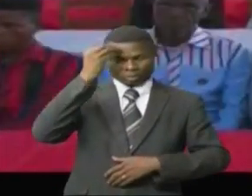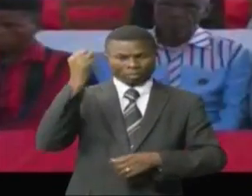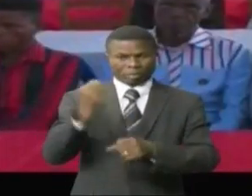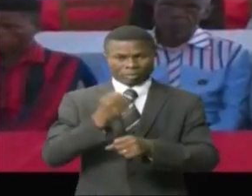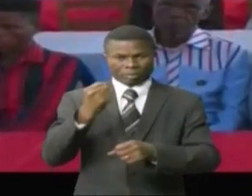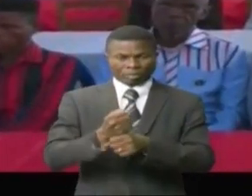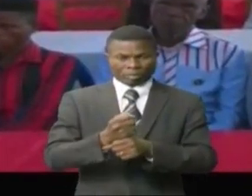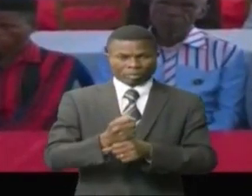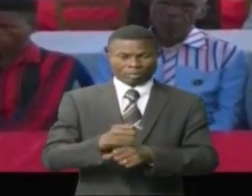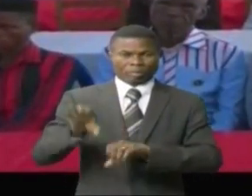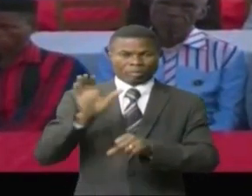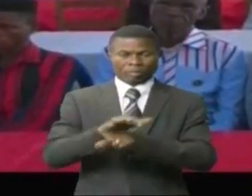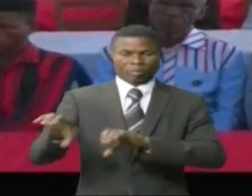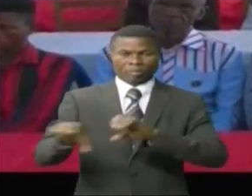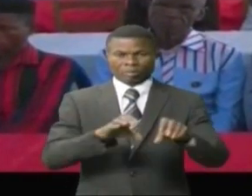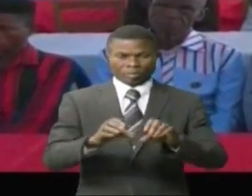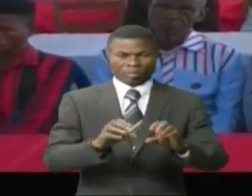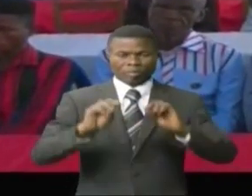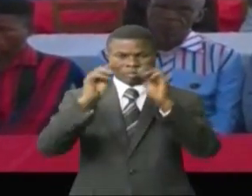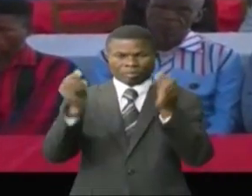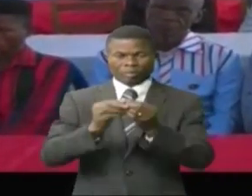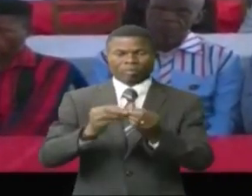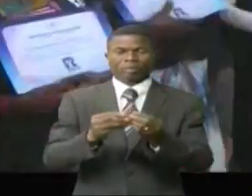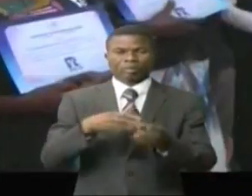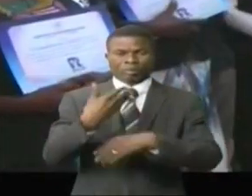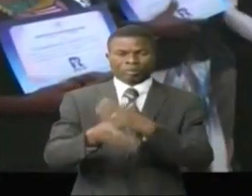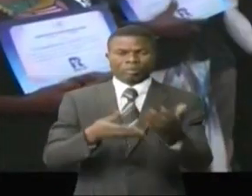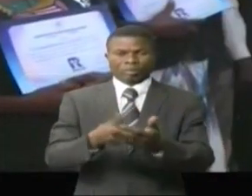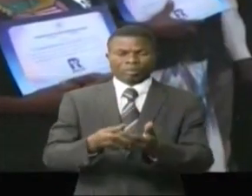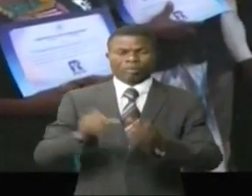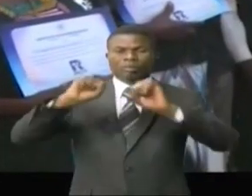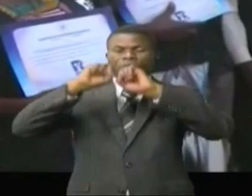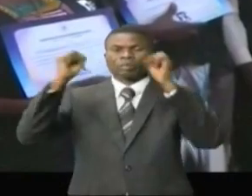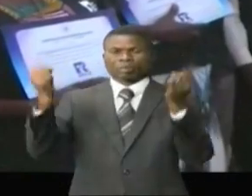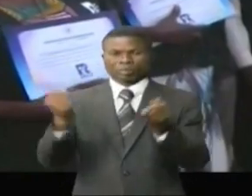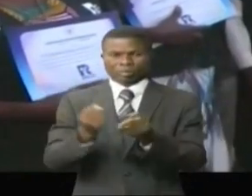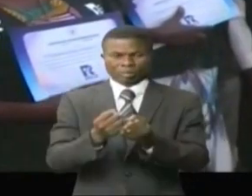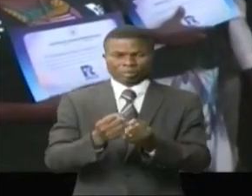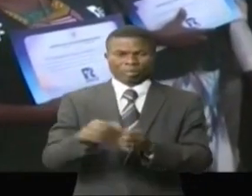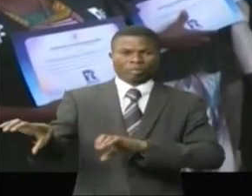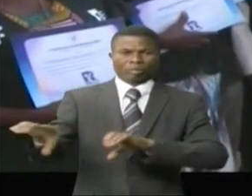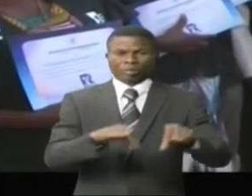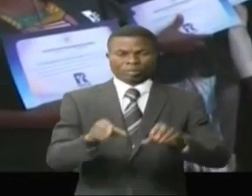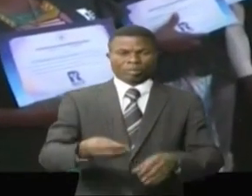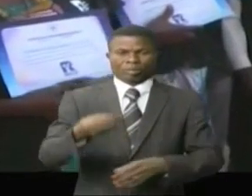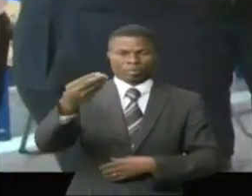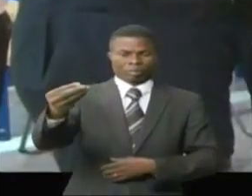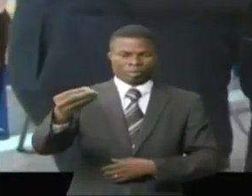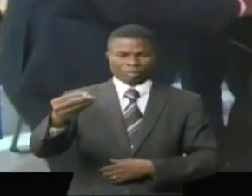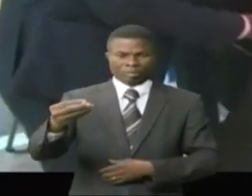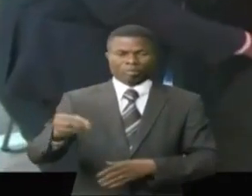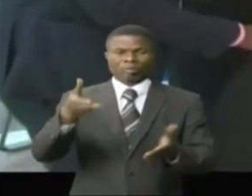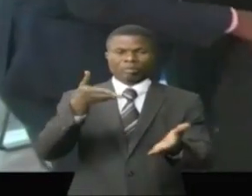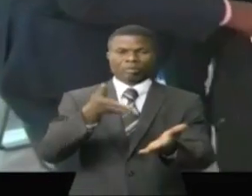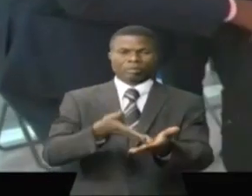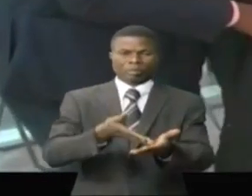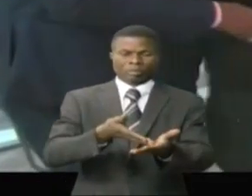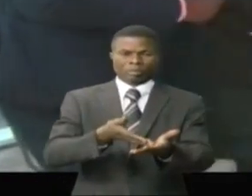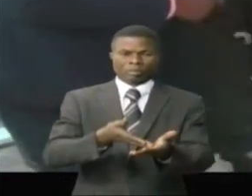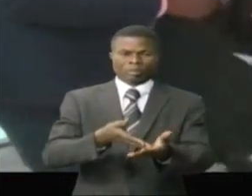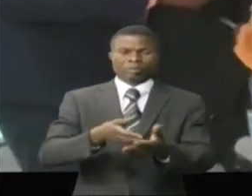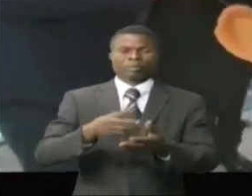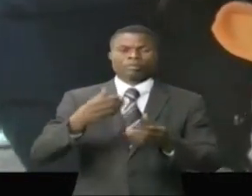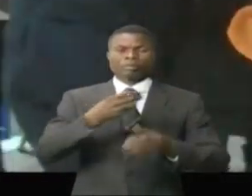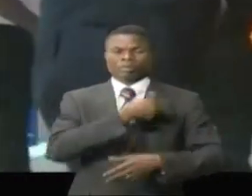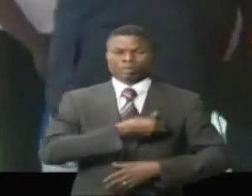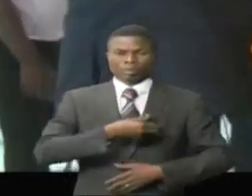travail multisectoriel que le relais communautaire réalise dans la société. La manifestation des remises des signes distinctifs constitués des badges